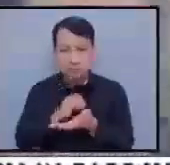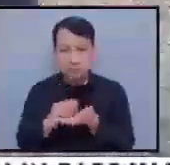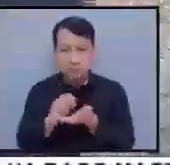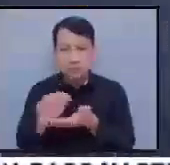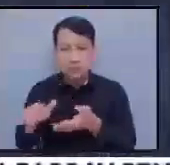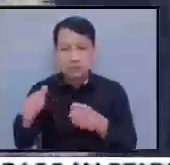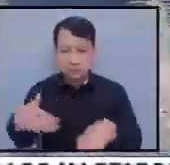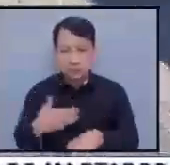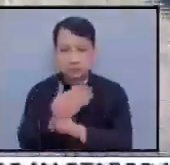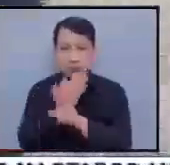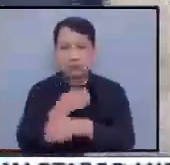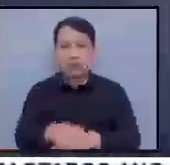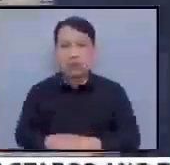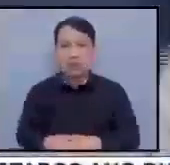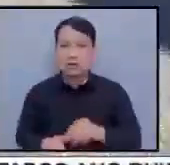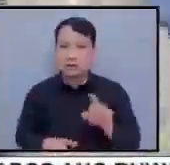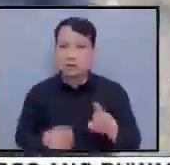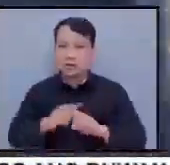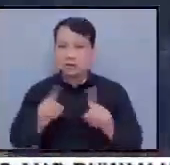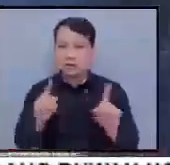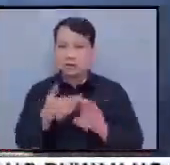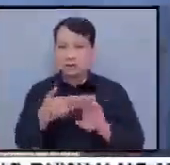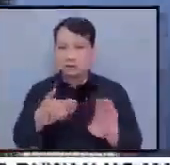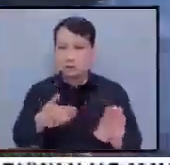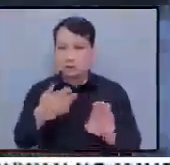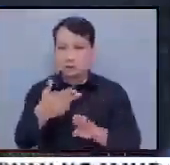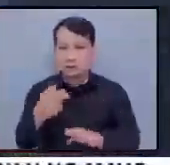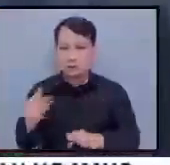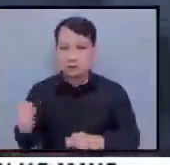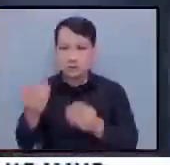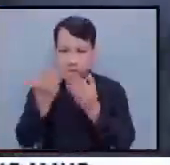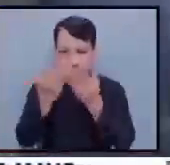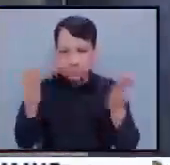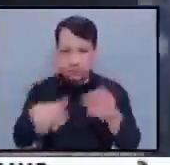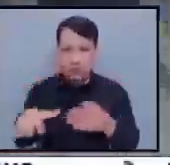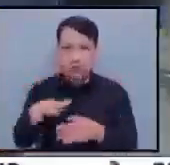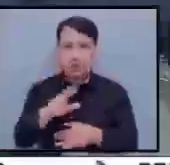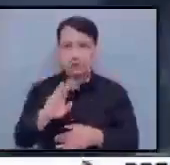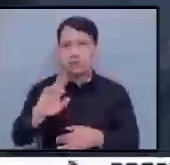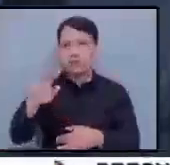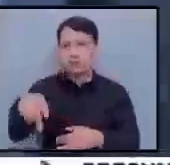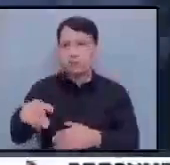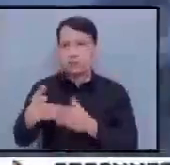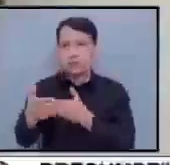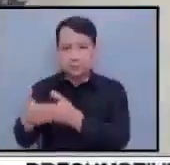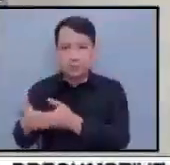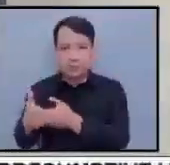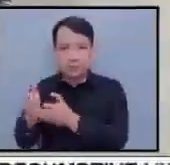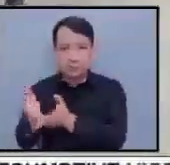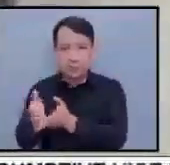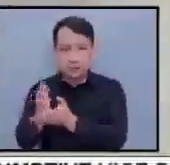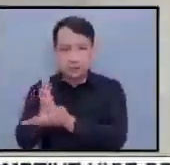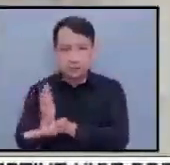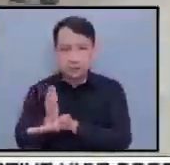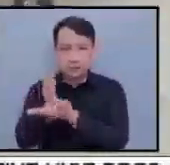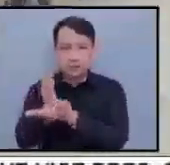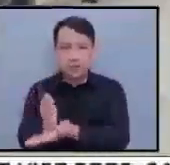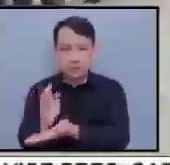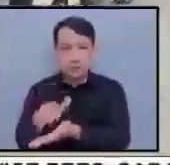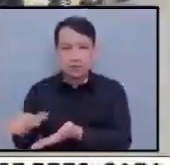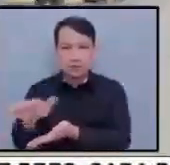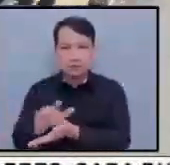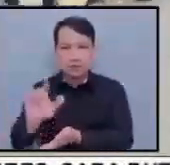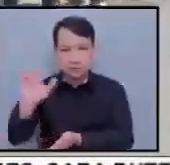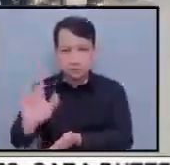City. Pero bago magtungo sa Indonesia, dadaan muna ang BRP Teresa Magbanua sa Zamboanga para ibaba ang nasa